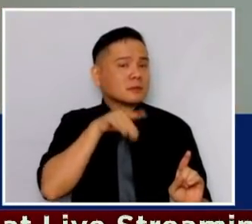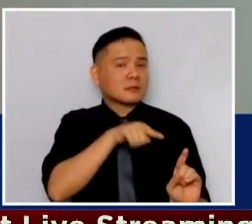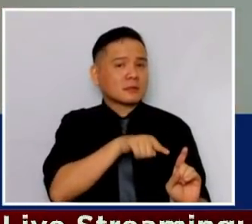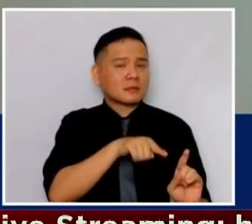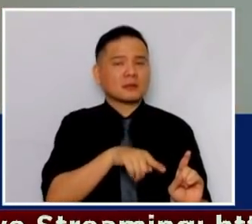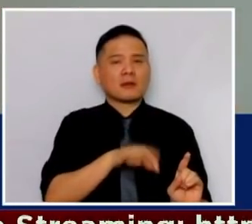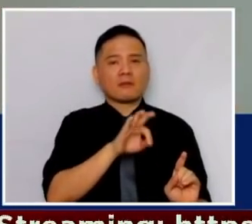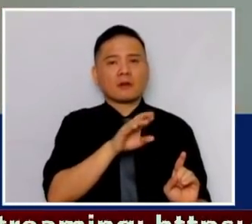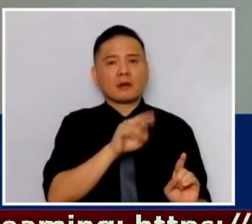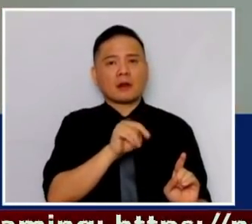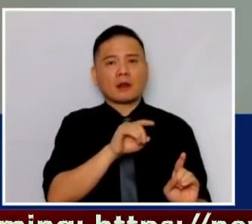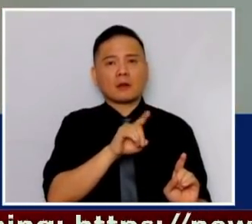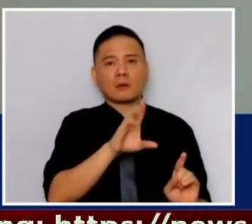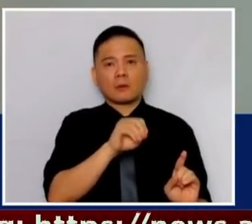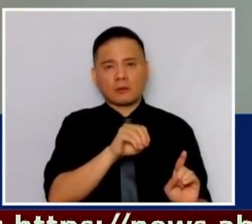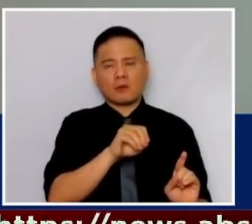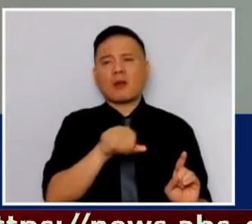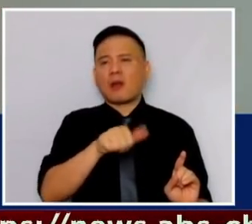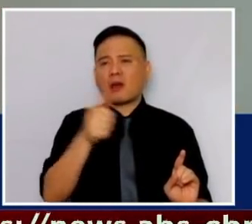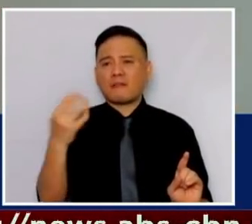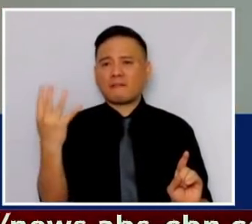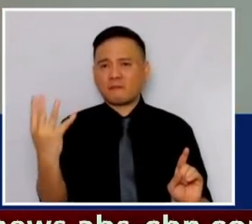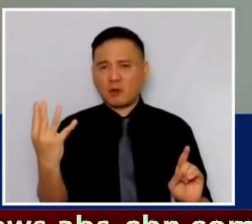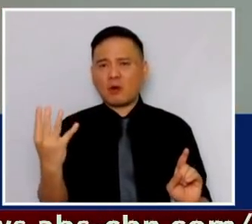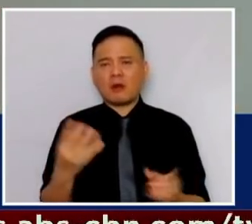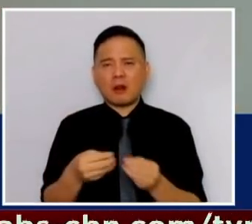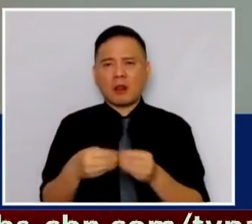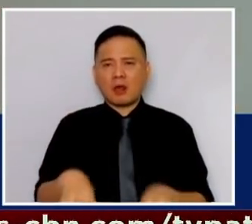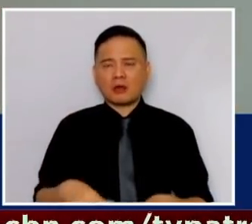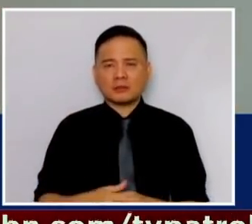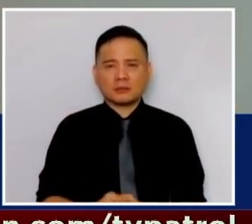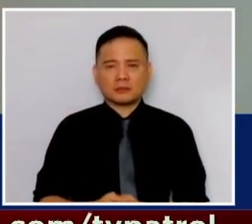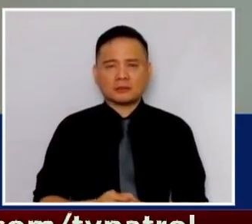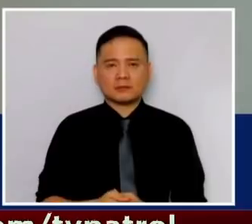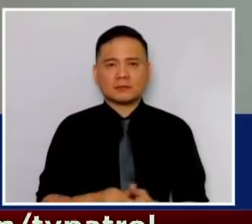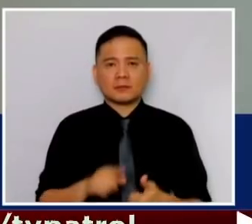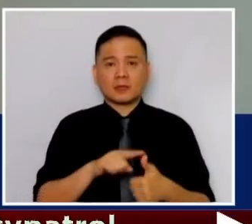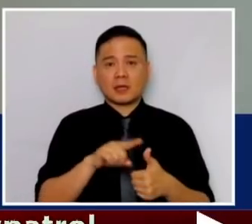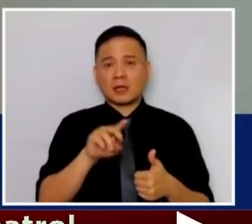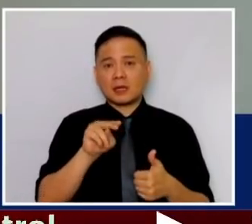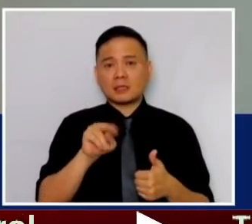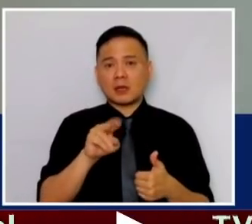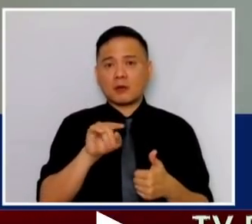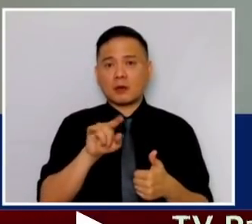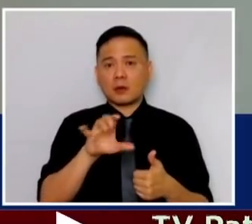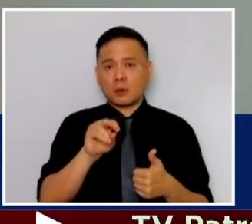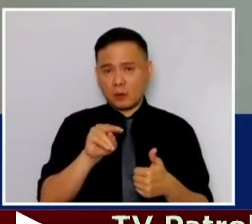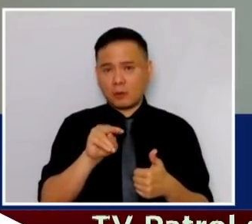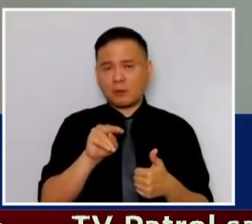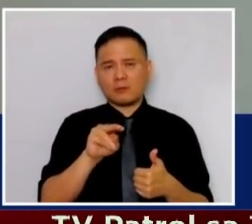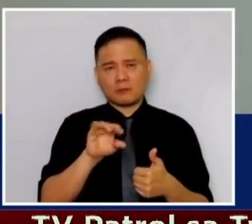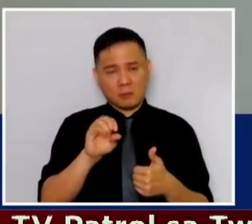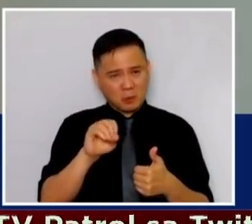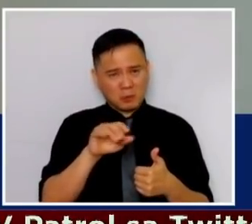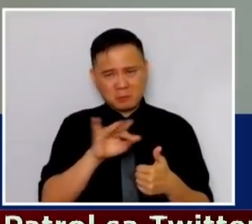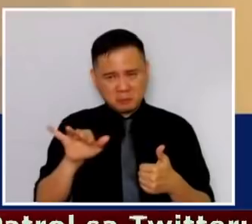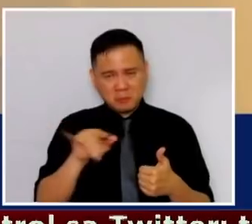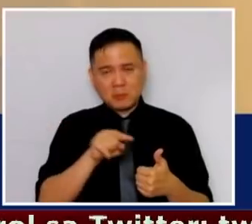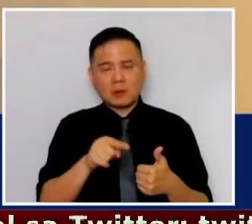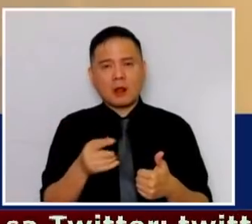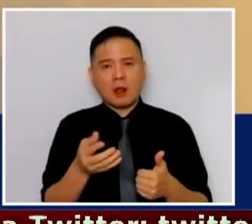28 kasama ang apat na iba. Tauhan ng isang sabungero si Nazarino na nawala matapos pumunta sa isang sabungan sa